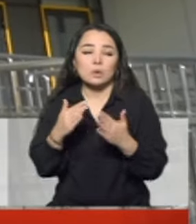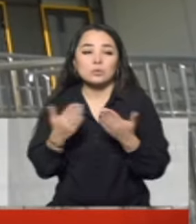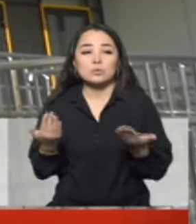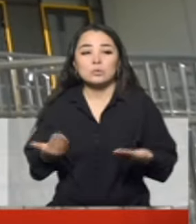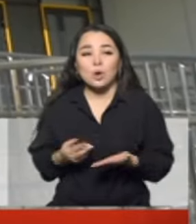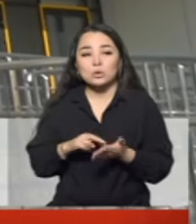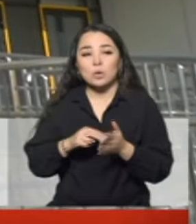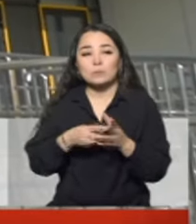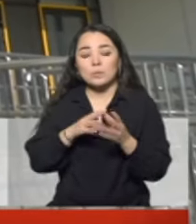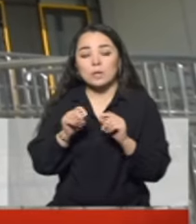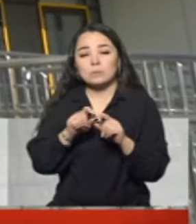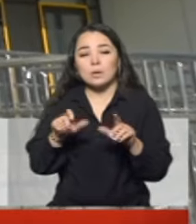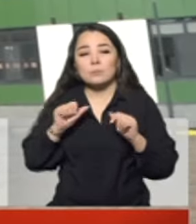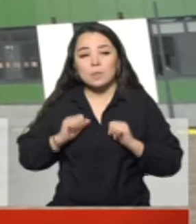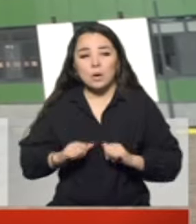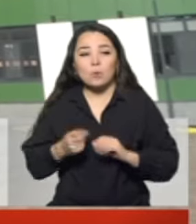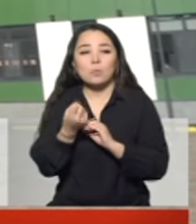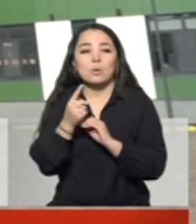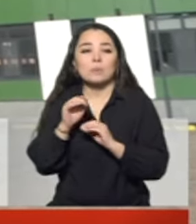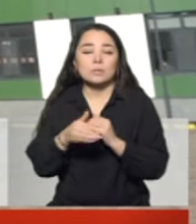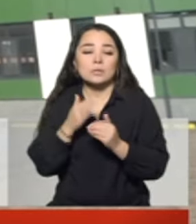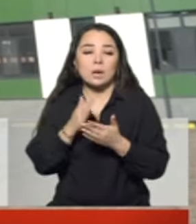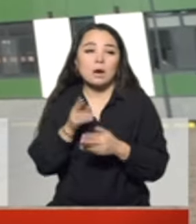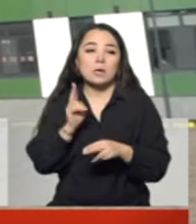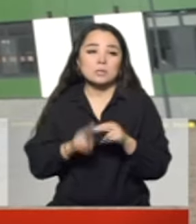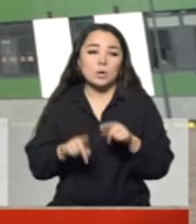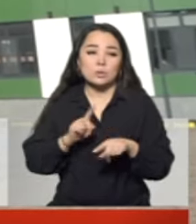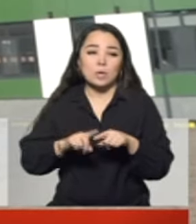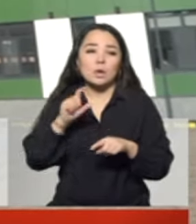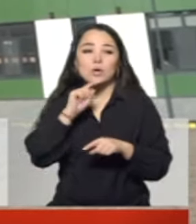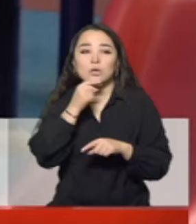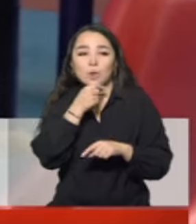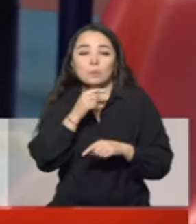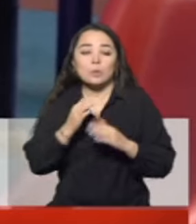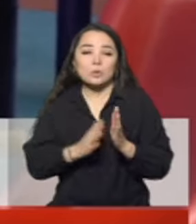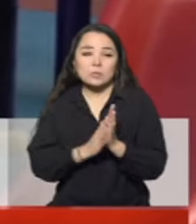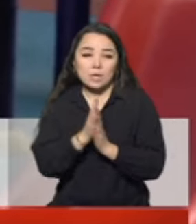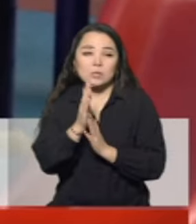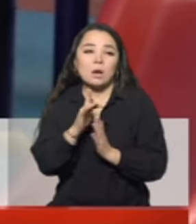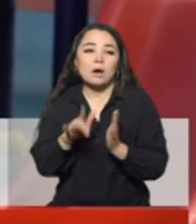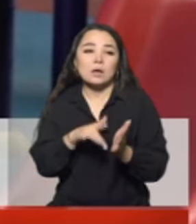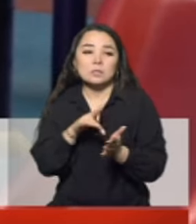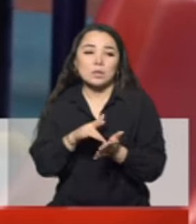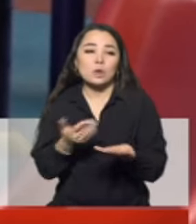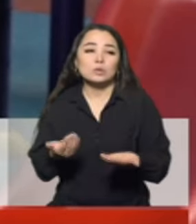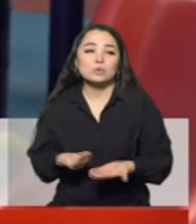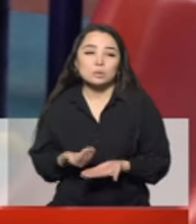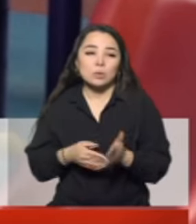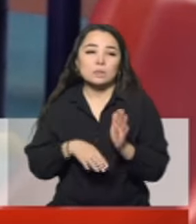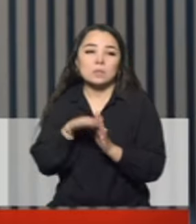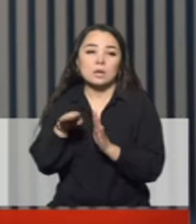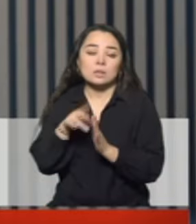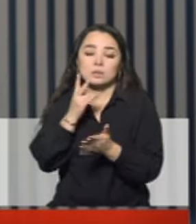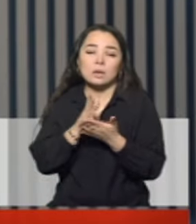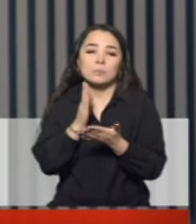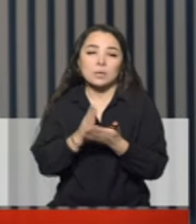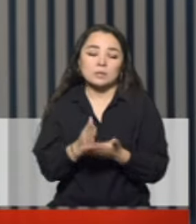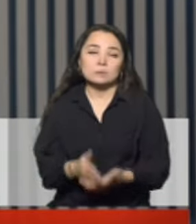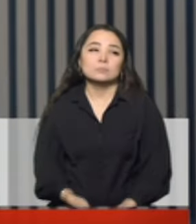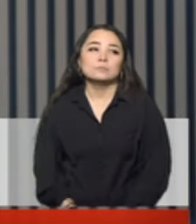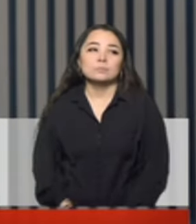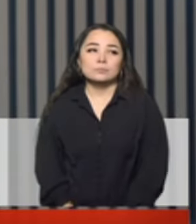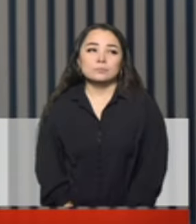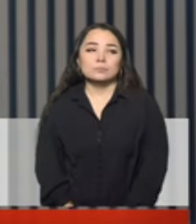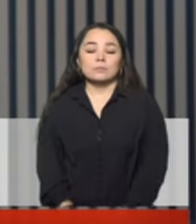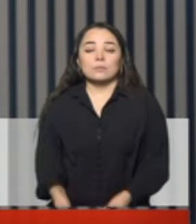Жоспарланған 18 жайлы мектептің 11-нің құрылысы аяқталады. Экономикалық өрлеу ең алдымен қала тұрғындарының да жағдайын жақсартты. Жергілікті